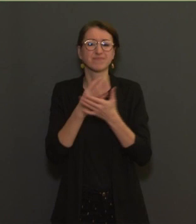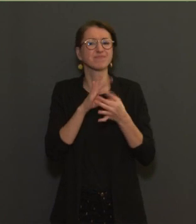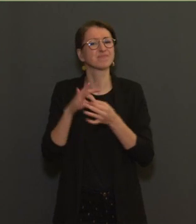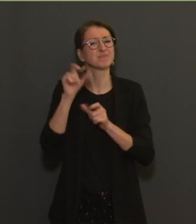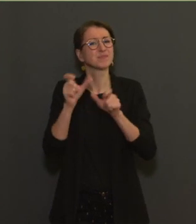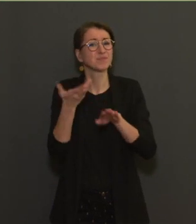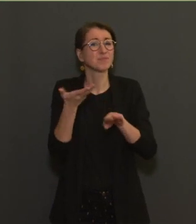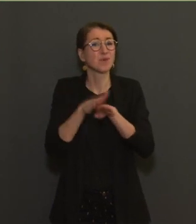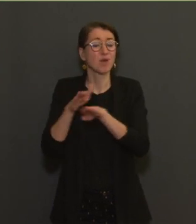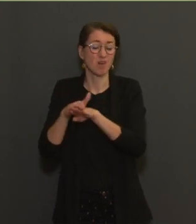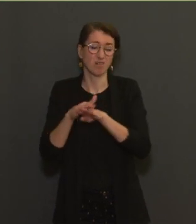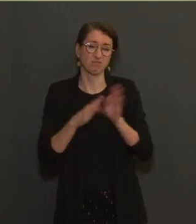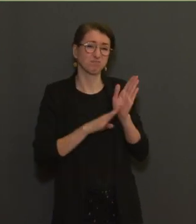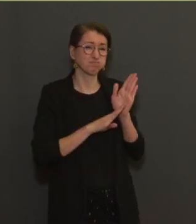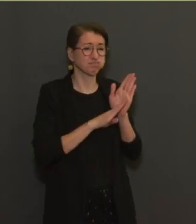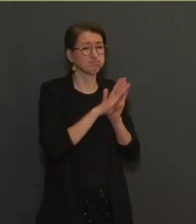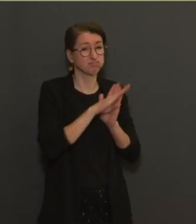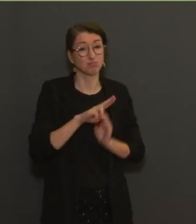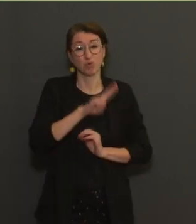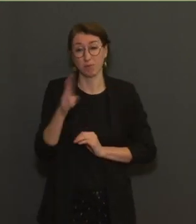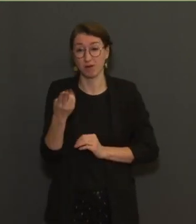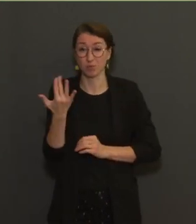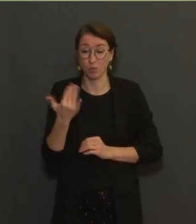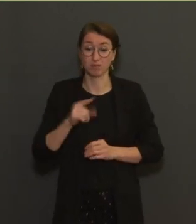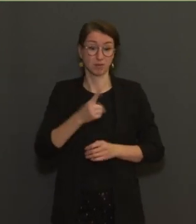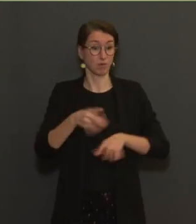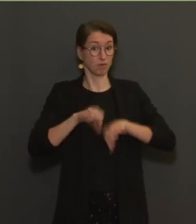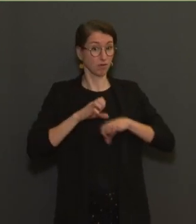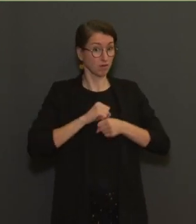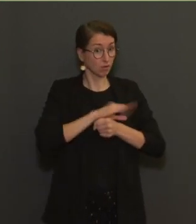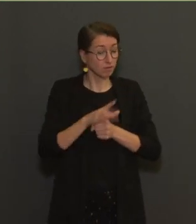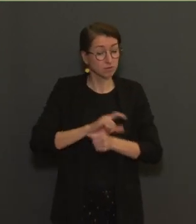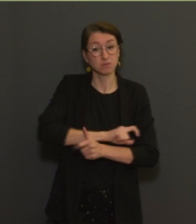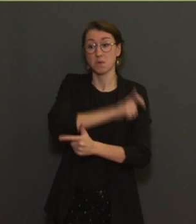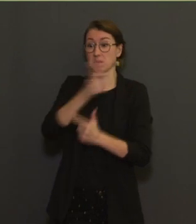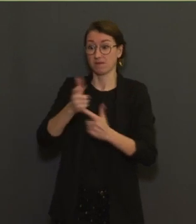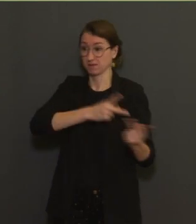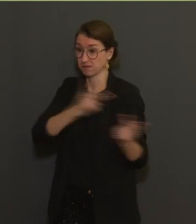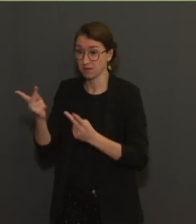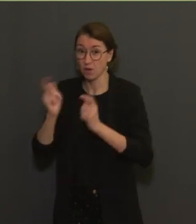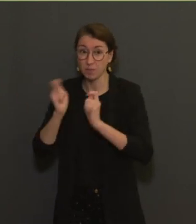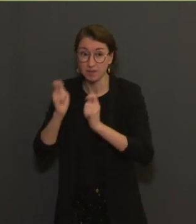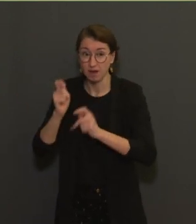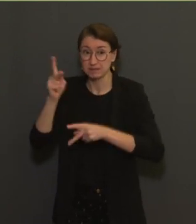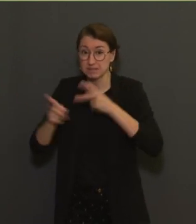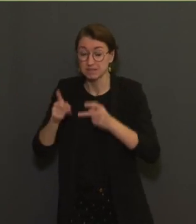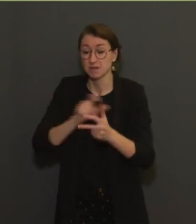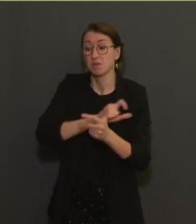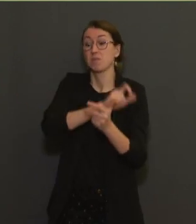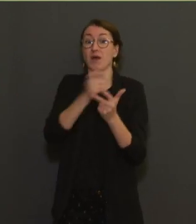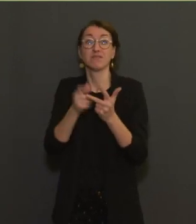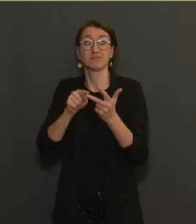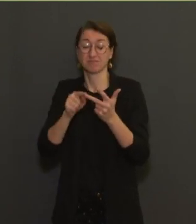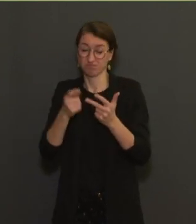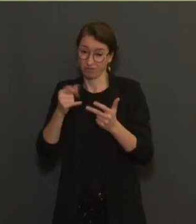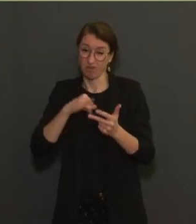là un retard de 2 à 3 semaines par rapport aux chiffres des infections et des hospitalisations.